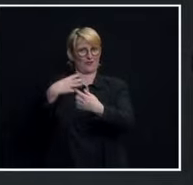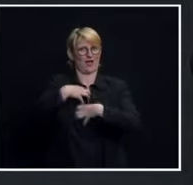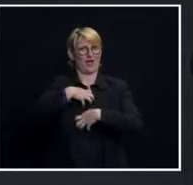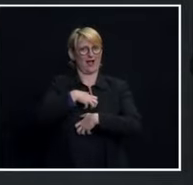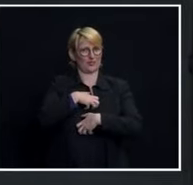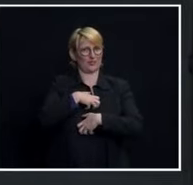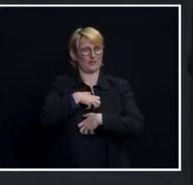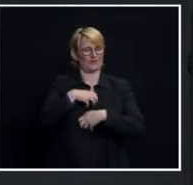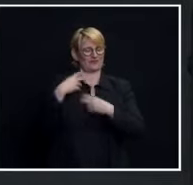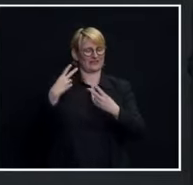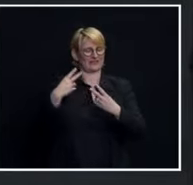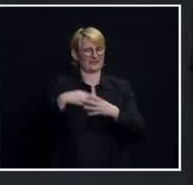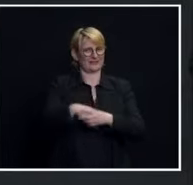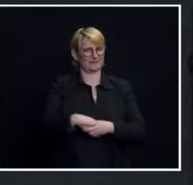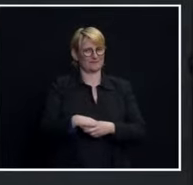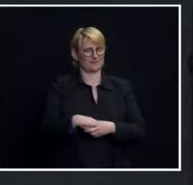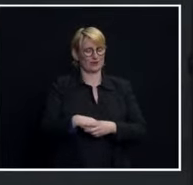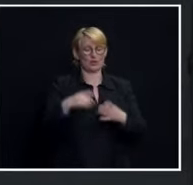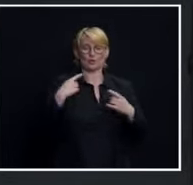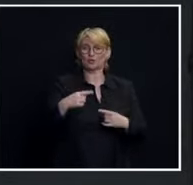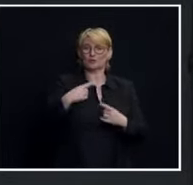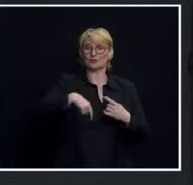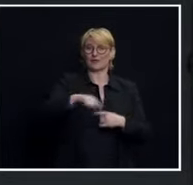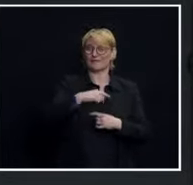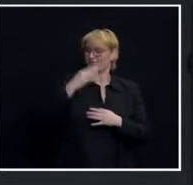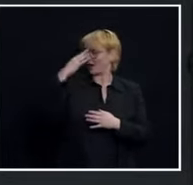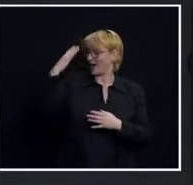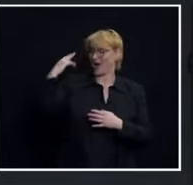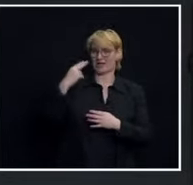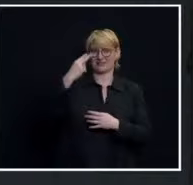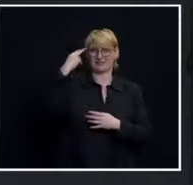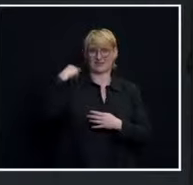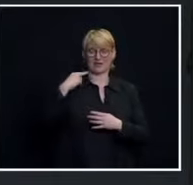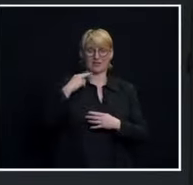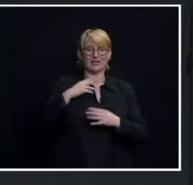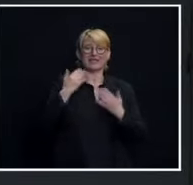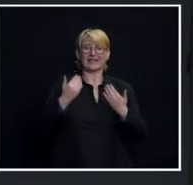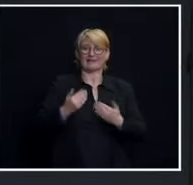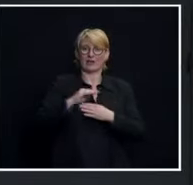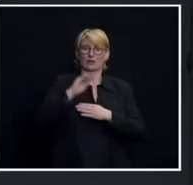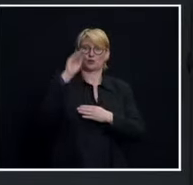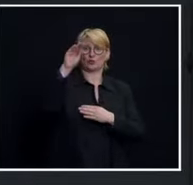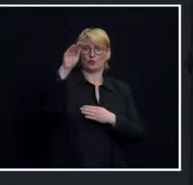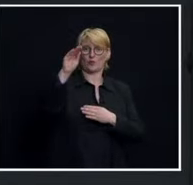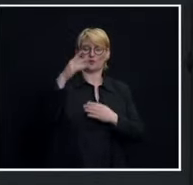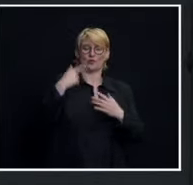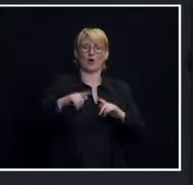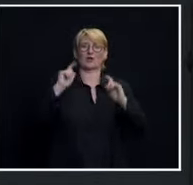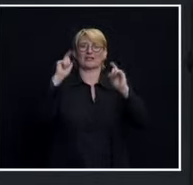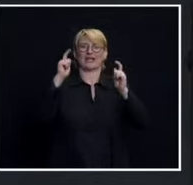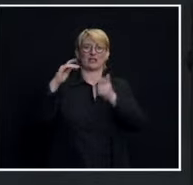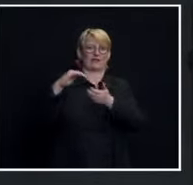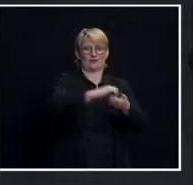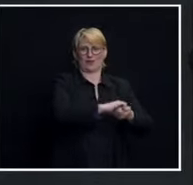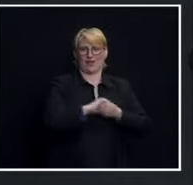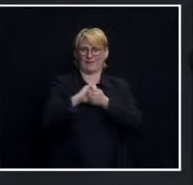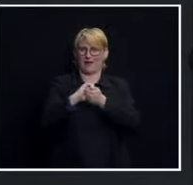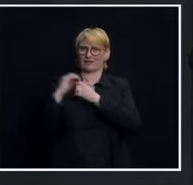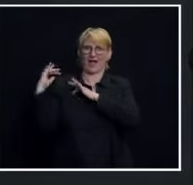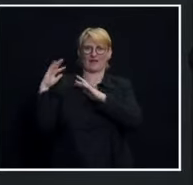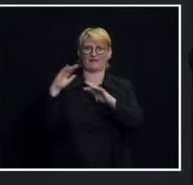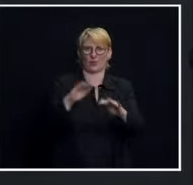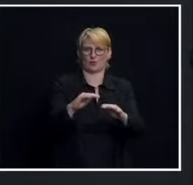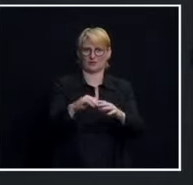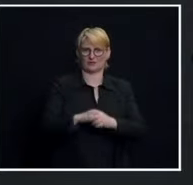auf Gegenwart und Zukunft und auch auf unseren gesellschaftlichen Zusammenhalt.